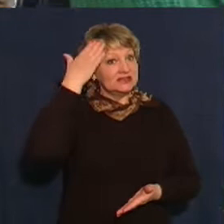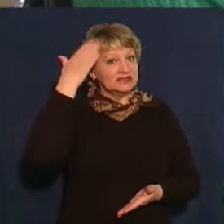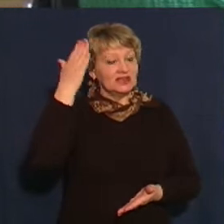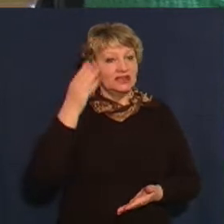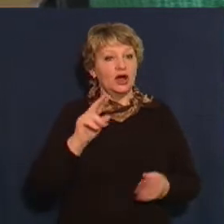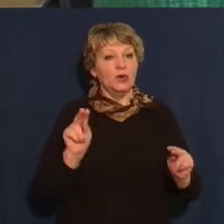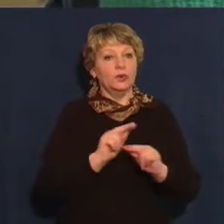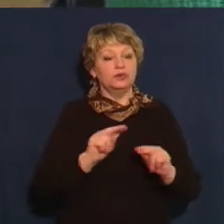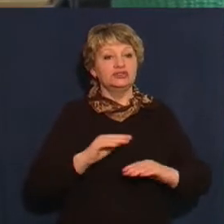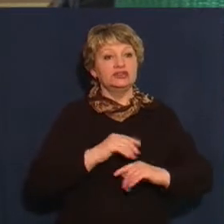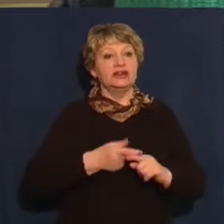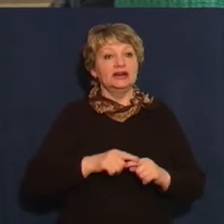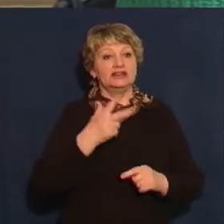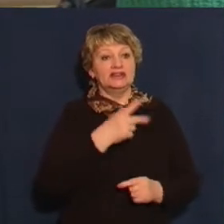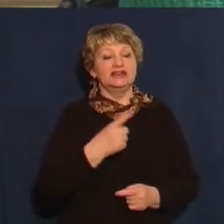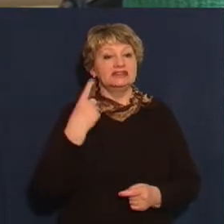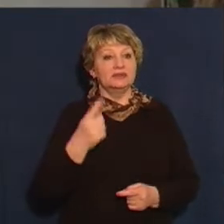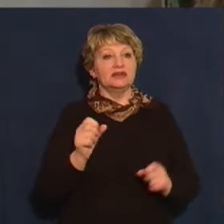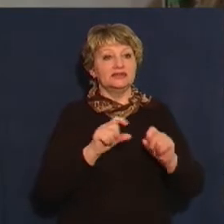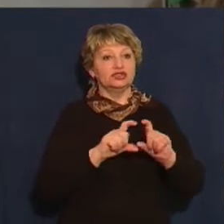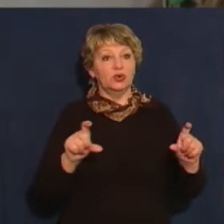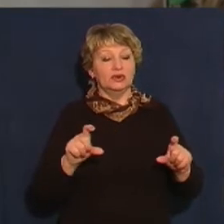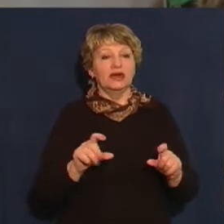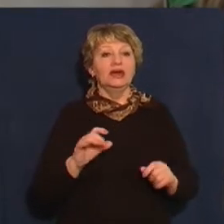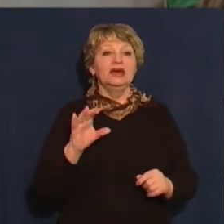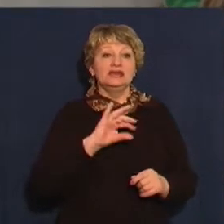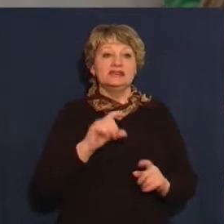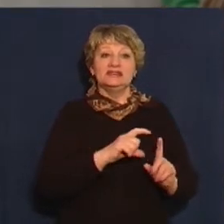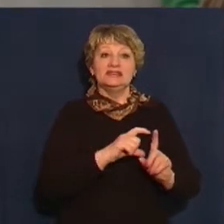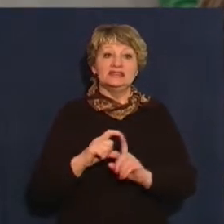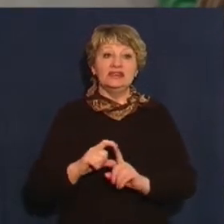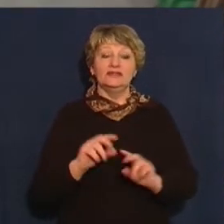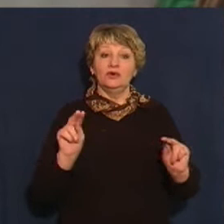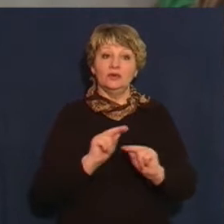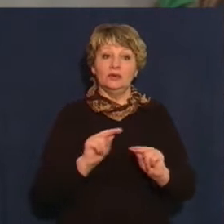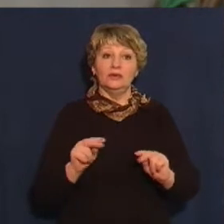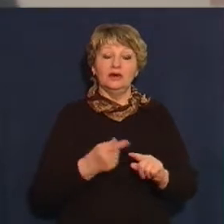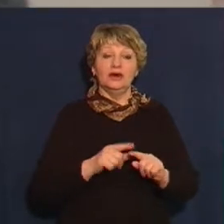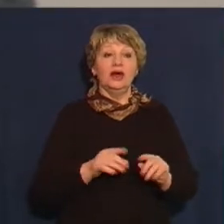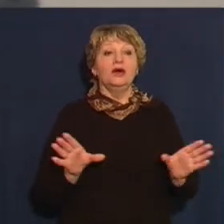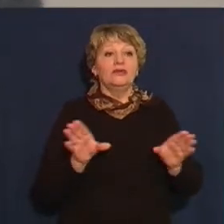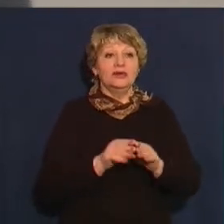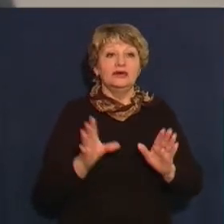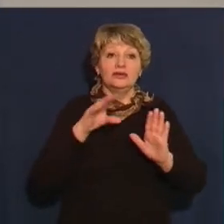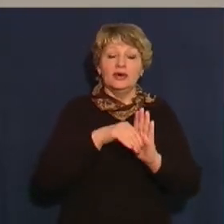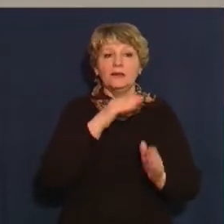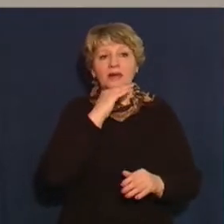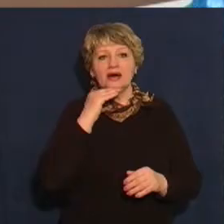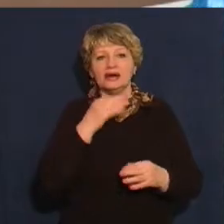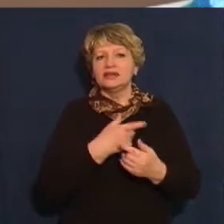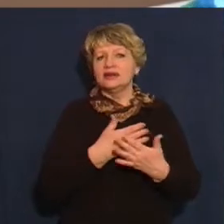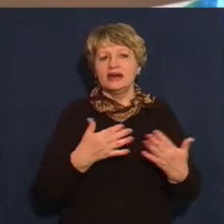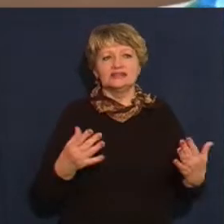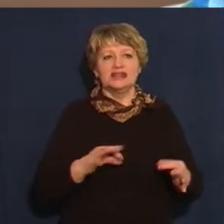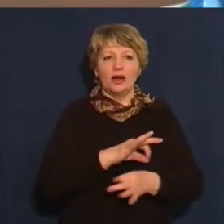англійської мови 31-ї гімназії та 7-ї школи Черкас. Зі слів Олени Науменко, разом педагоги впроваджують багато спільних проєктів.